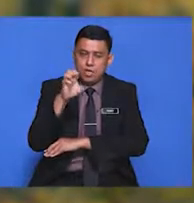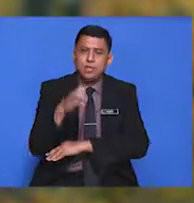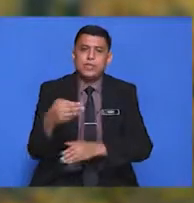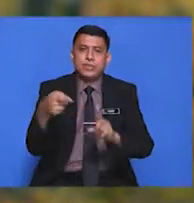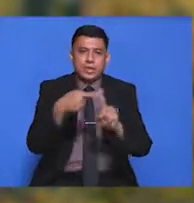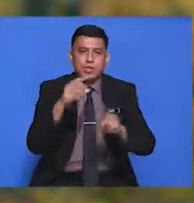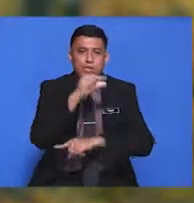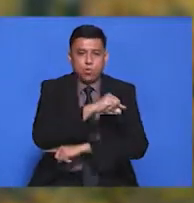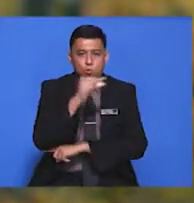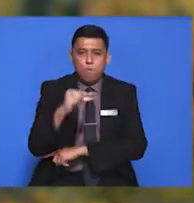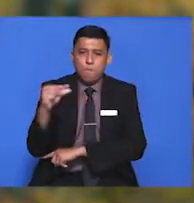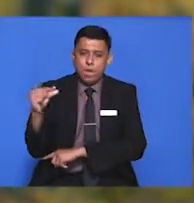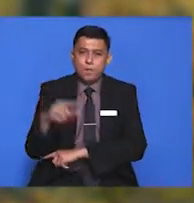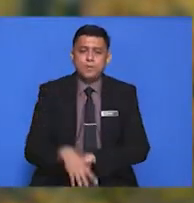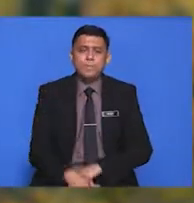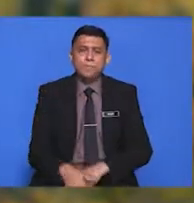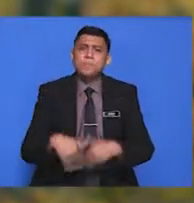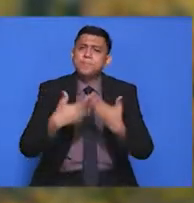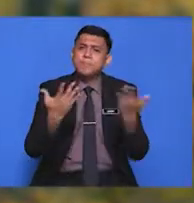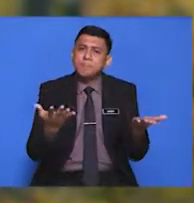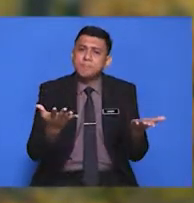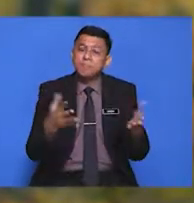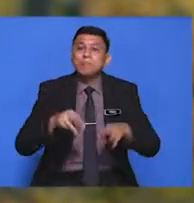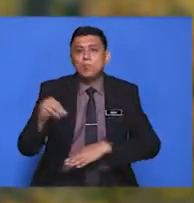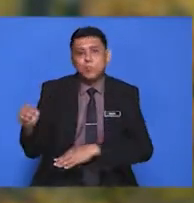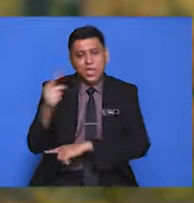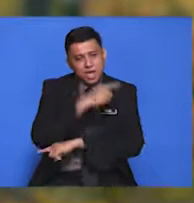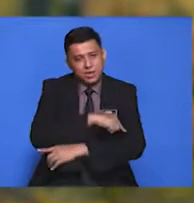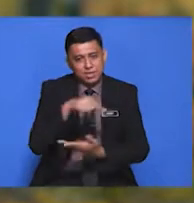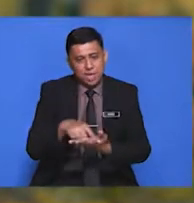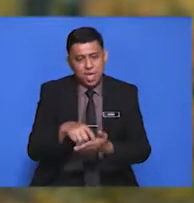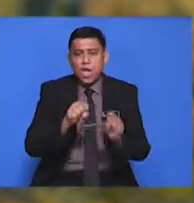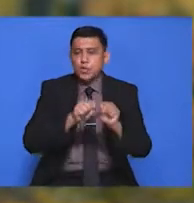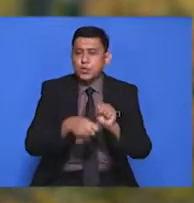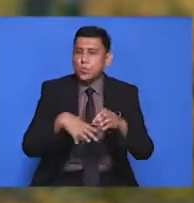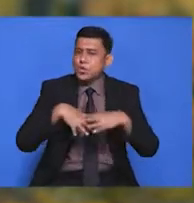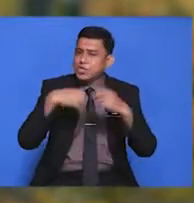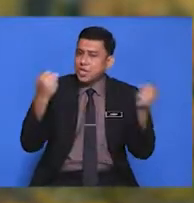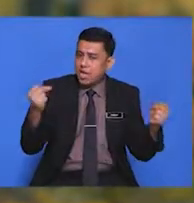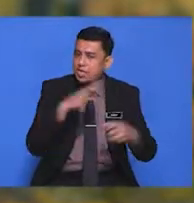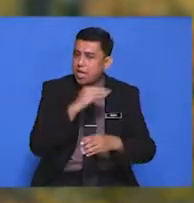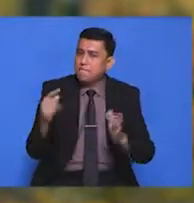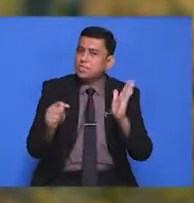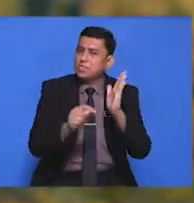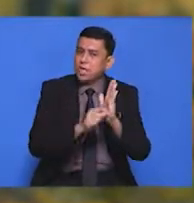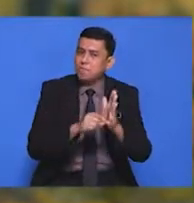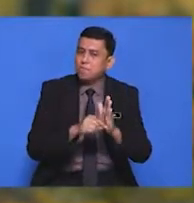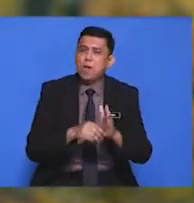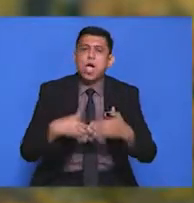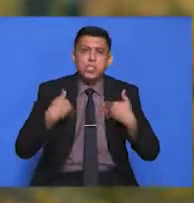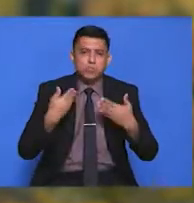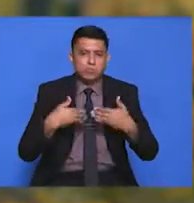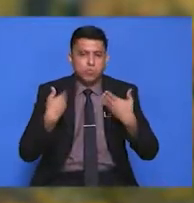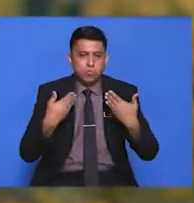Gombak. Bagaimana keadaan murid-murid pada hari ini? Semoga sihat dan bertambah ceria untuk mengulang kaji